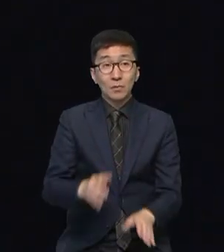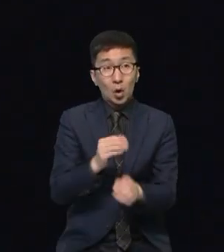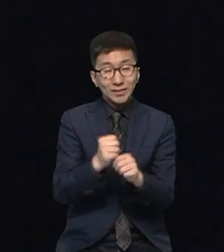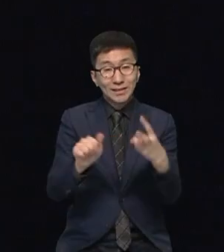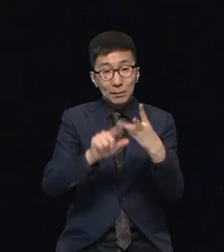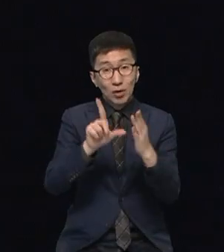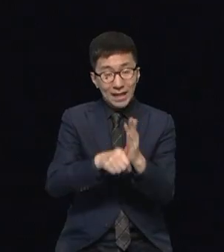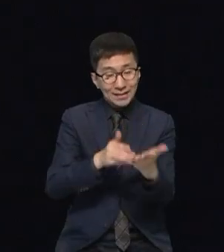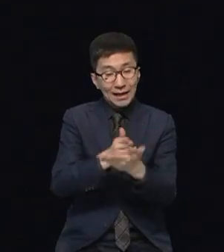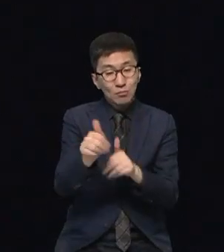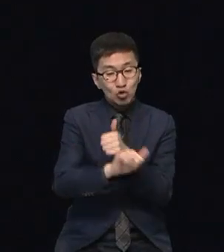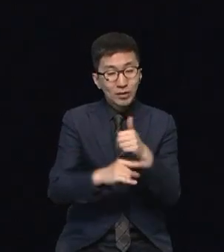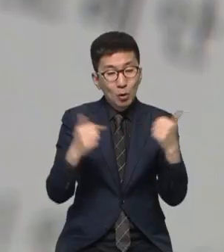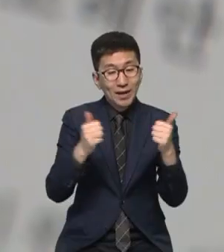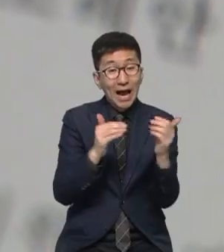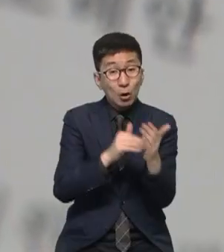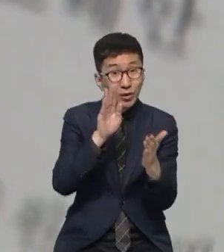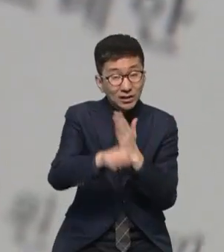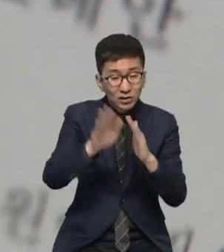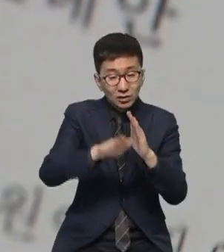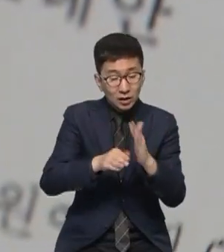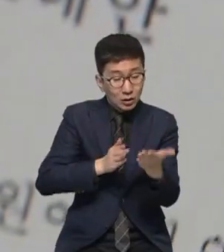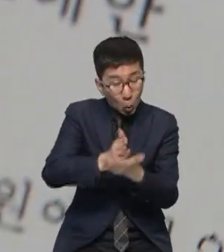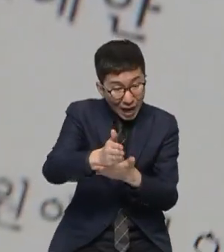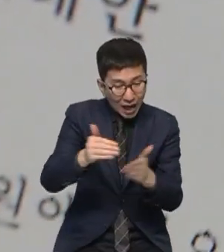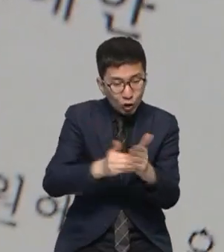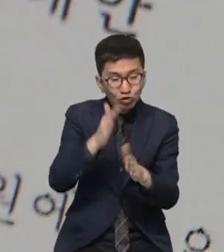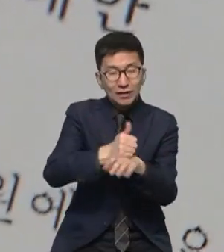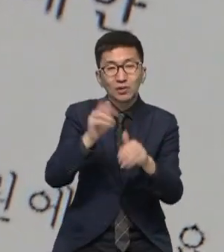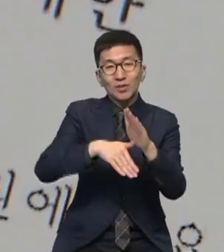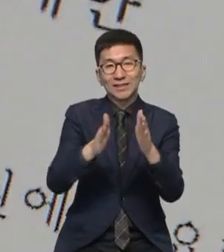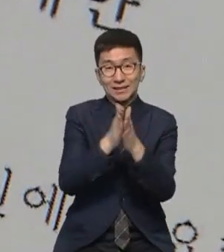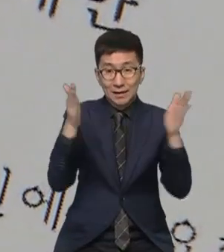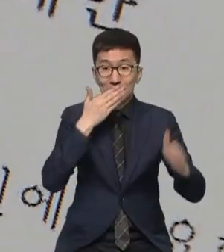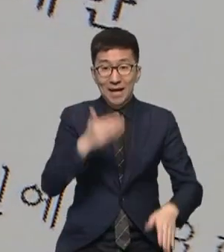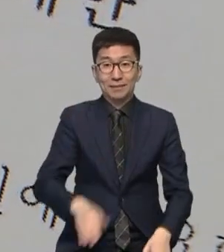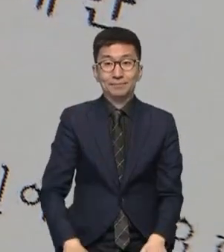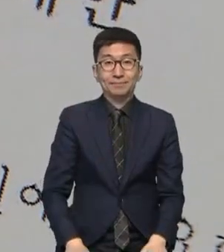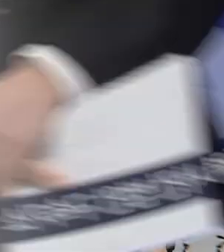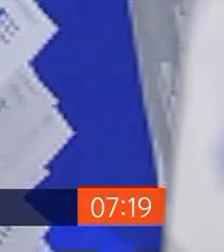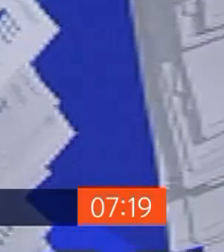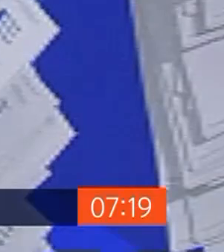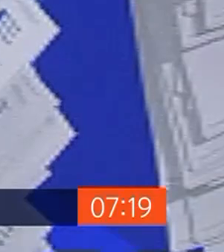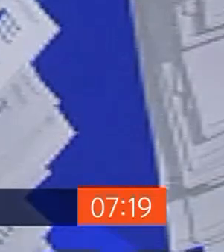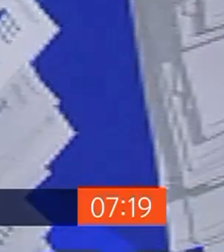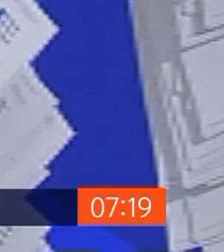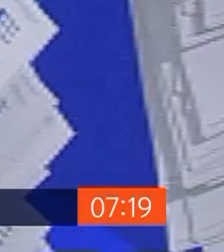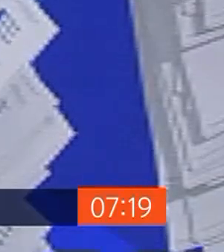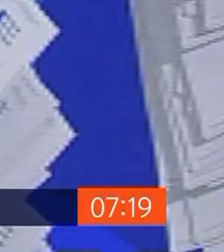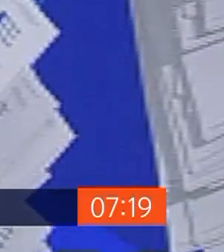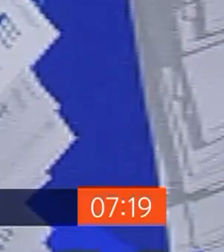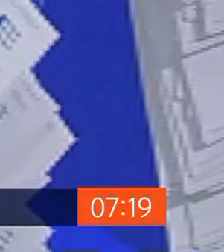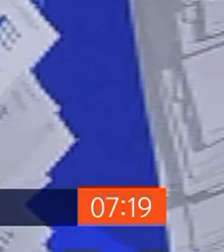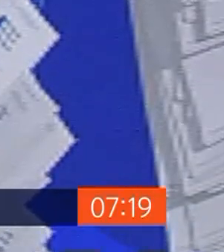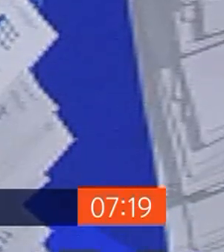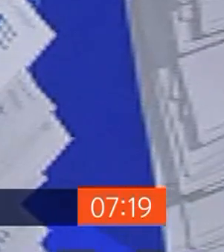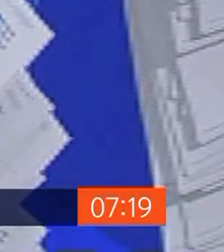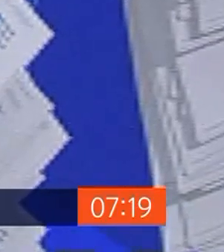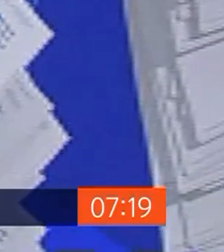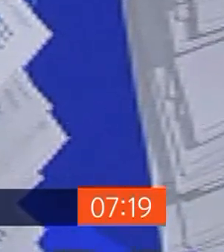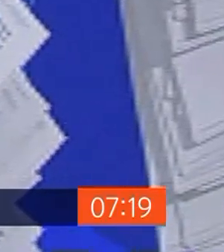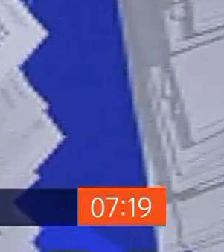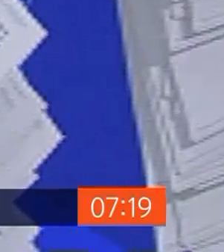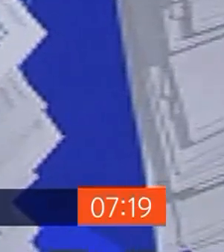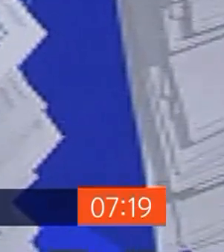거쳐 본회의를 통과해야 시행됩니다. SBS 김민준입니다. 네, 시사평론가 고현준의 뉴스닥